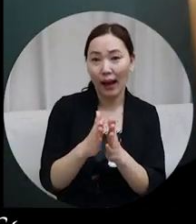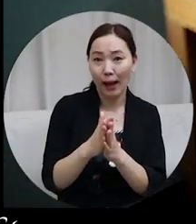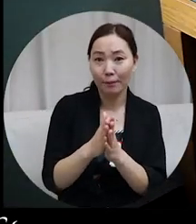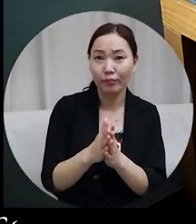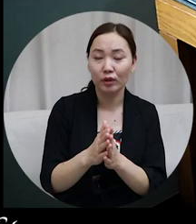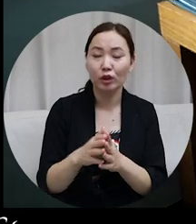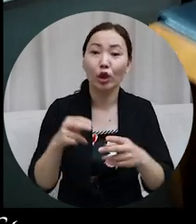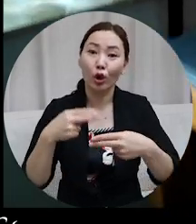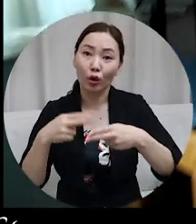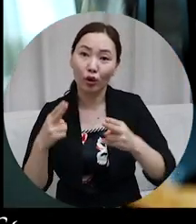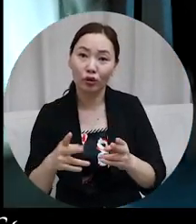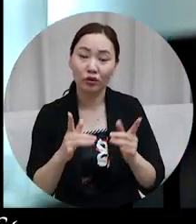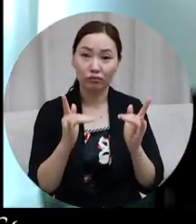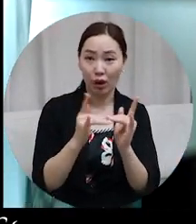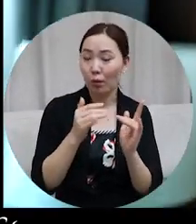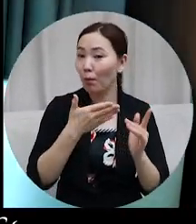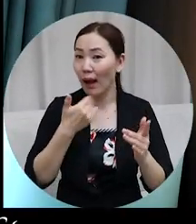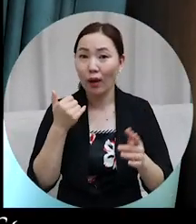компьютертаа